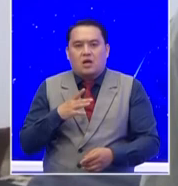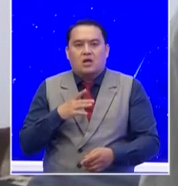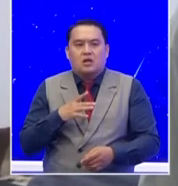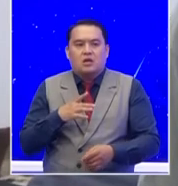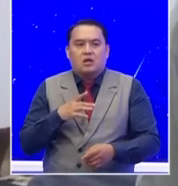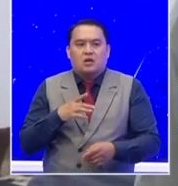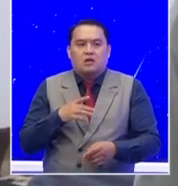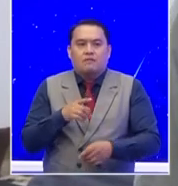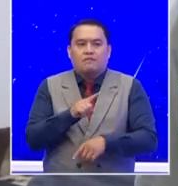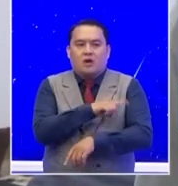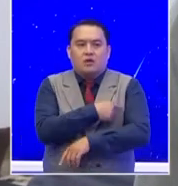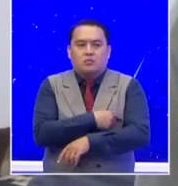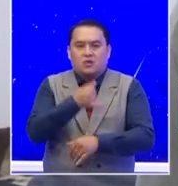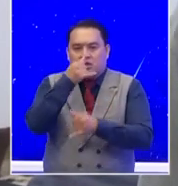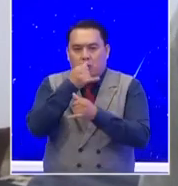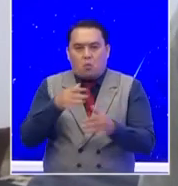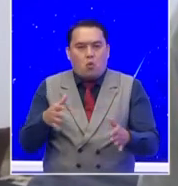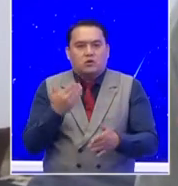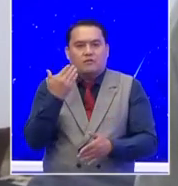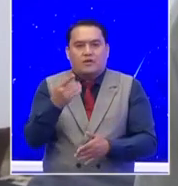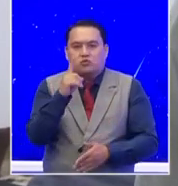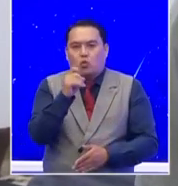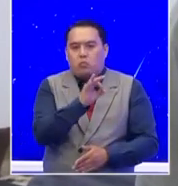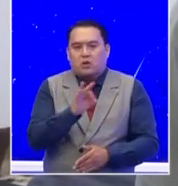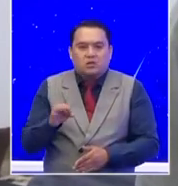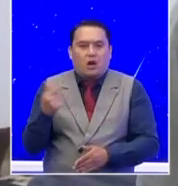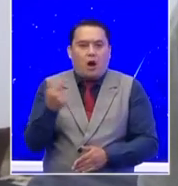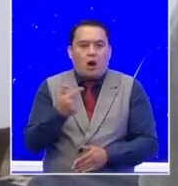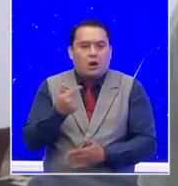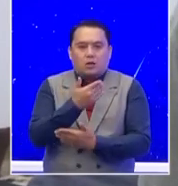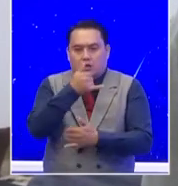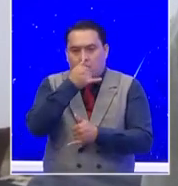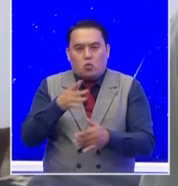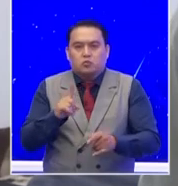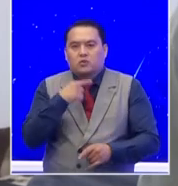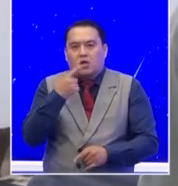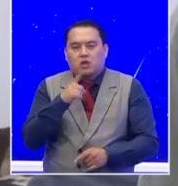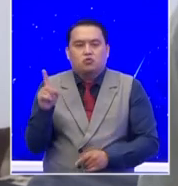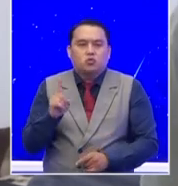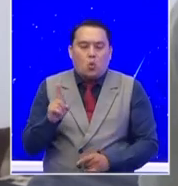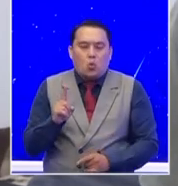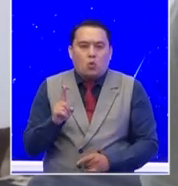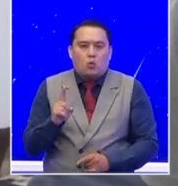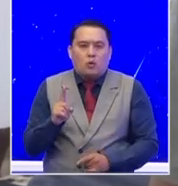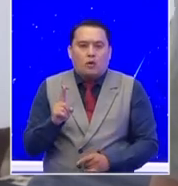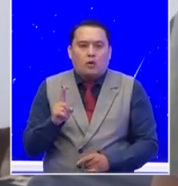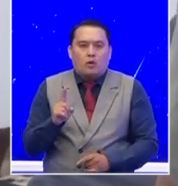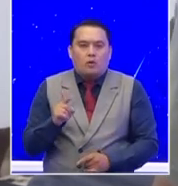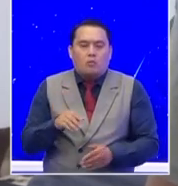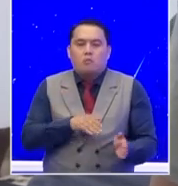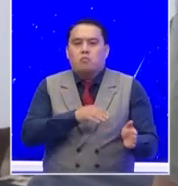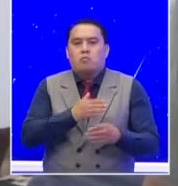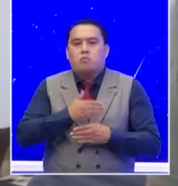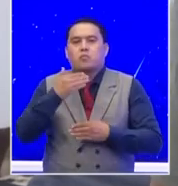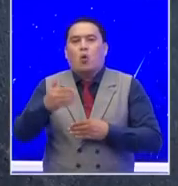онкологии нам сказали мы не можем дать вам 100 процентной гарантии что после операции